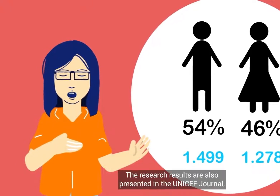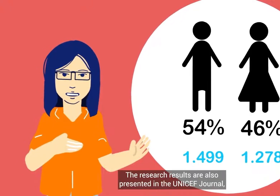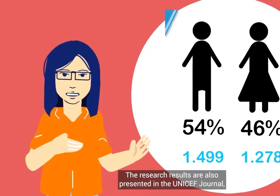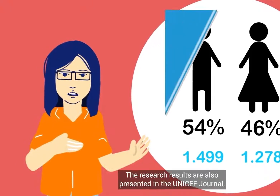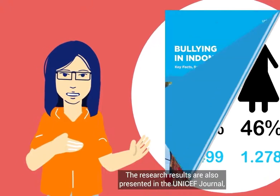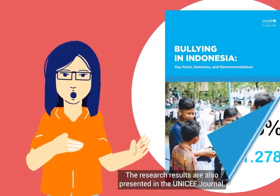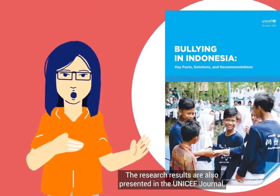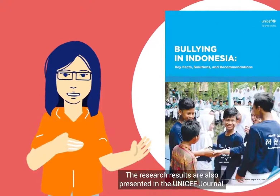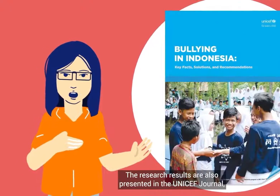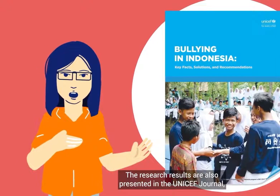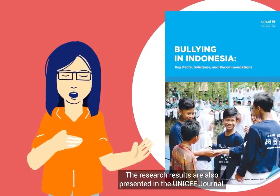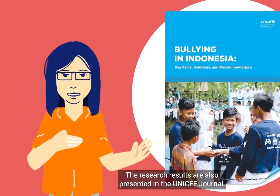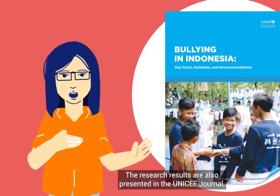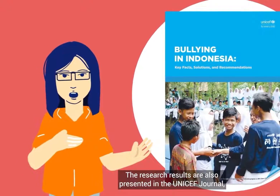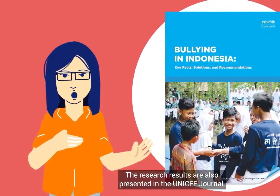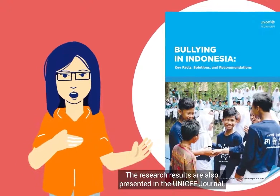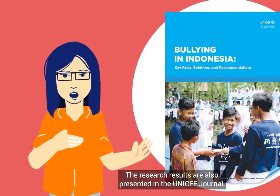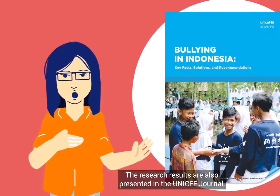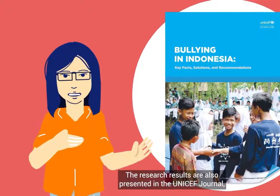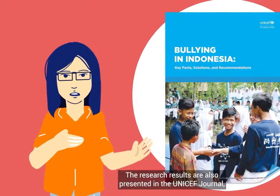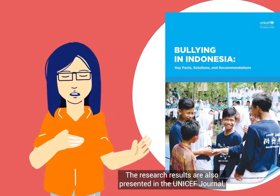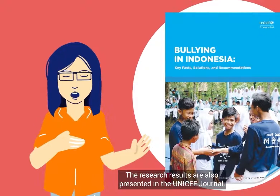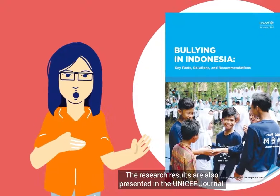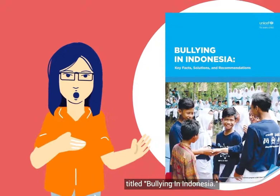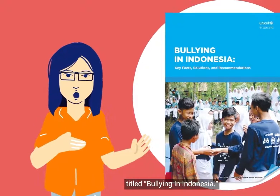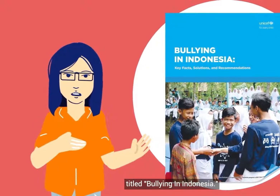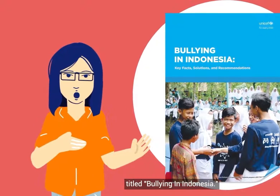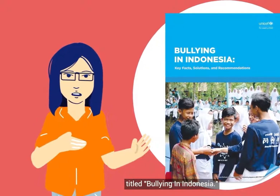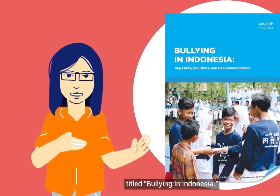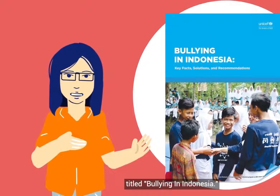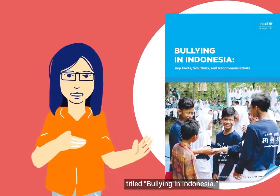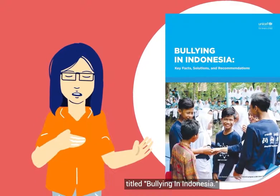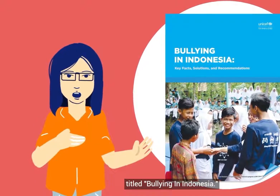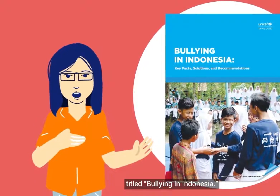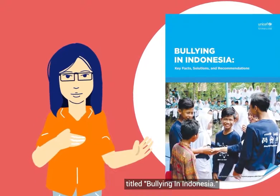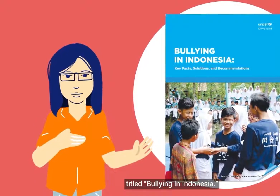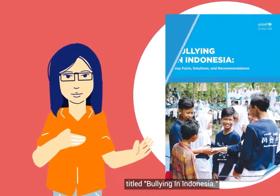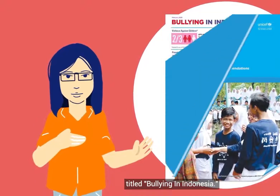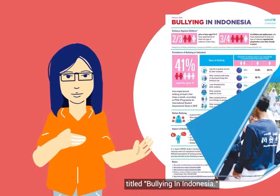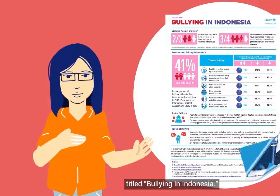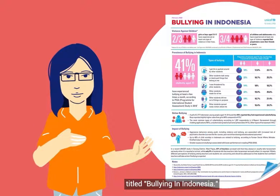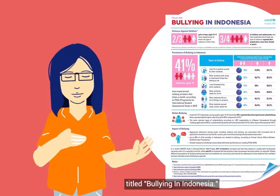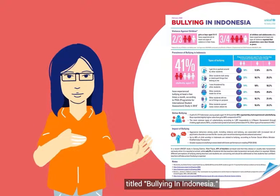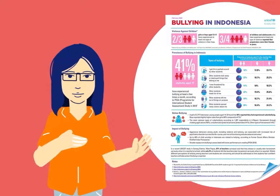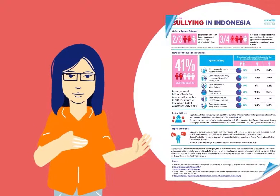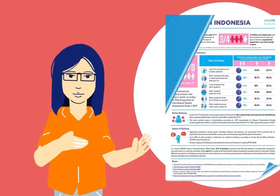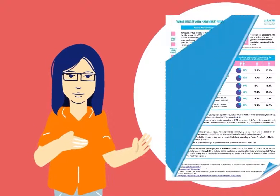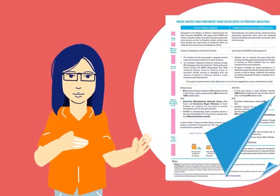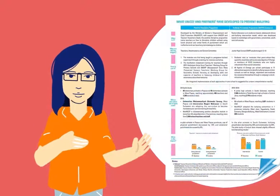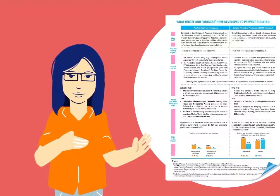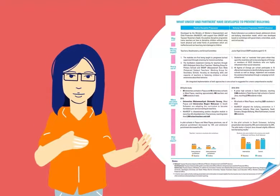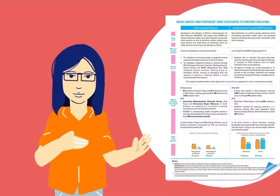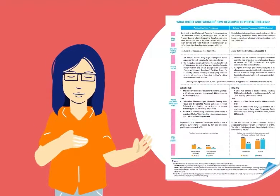46%. Hasil riset ini juga dipaparkan dalam jurnal UNICEF dengan judul Bullying in Indonesia.